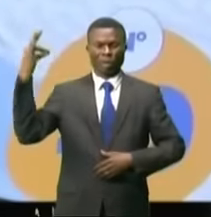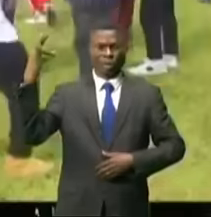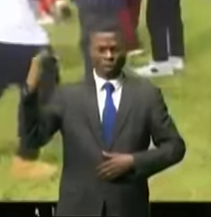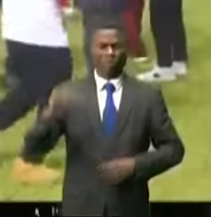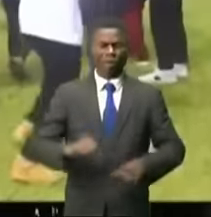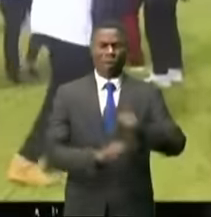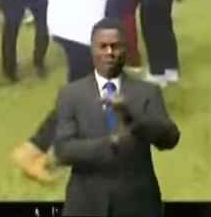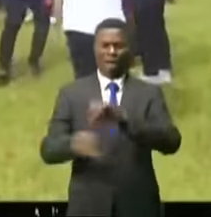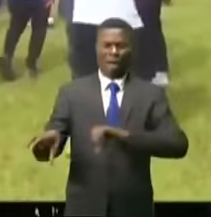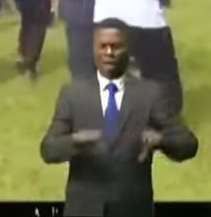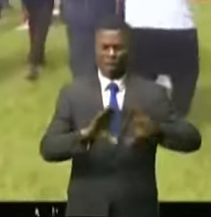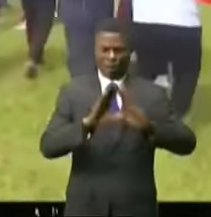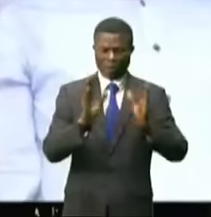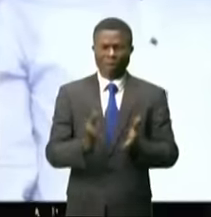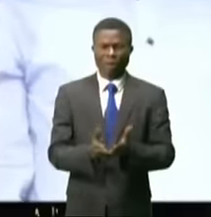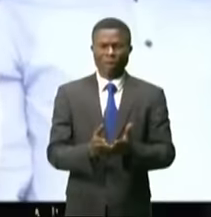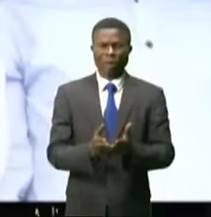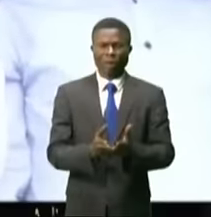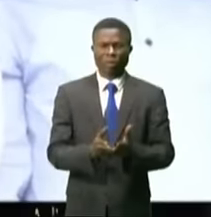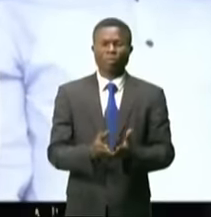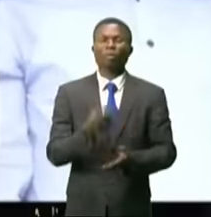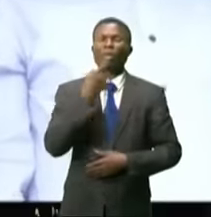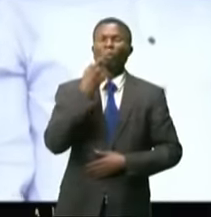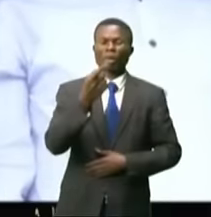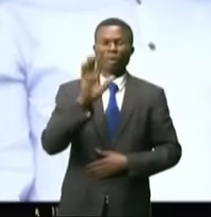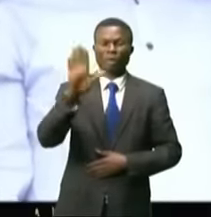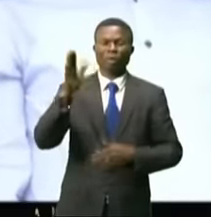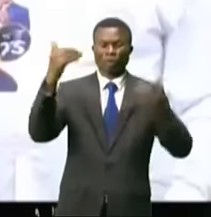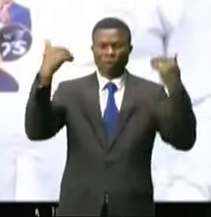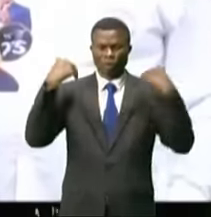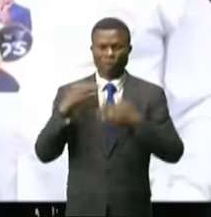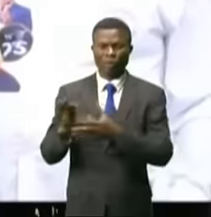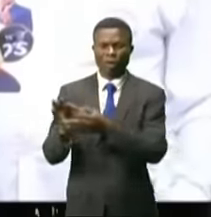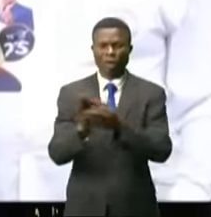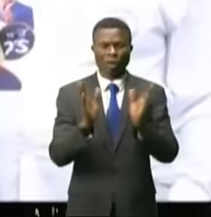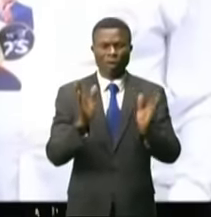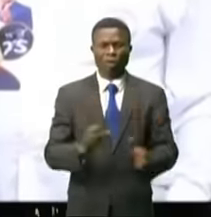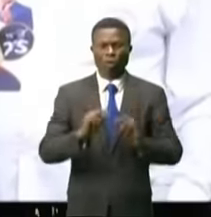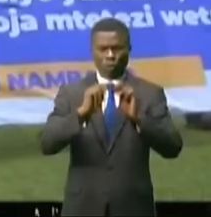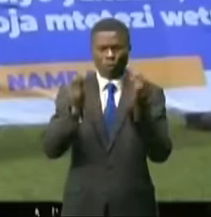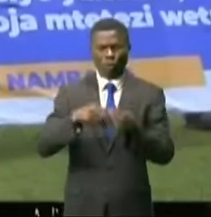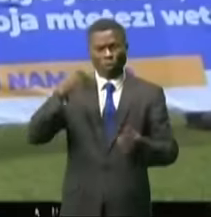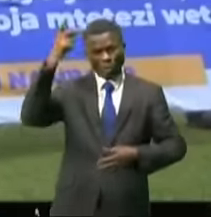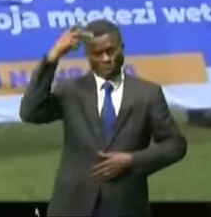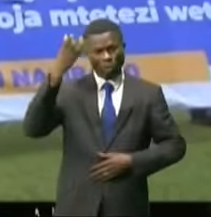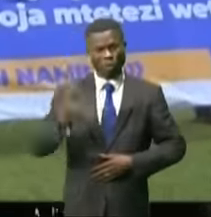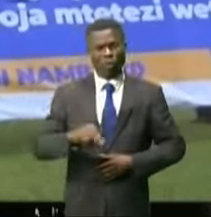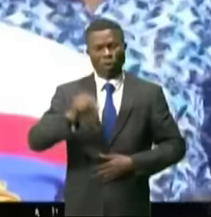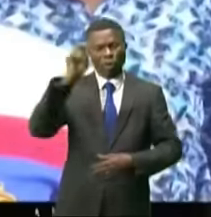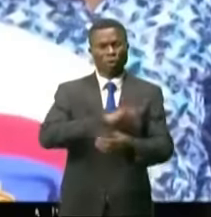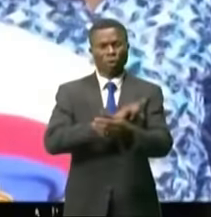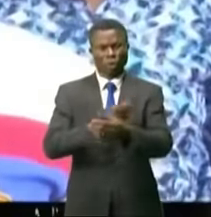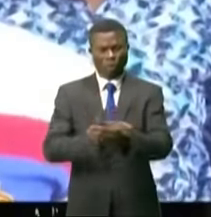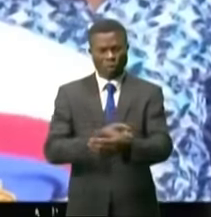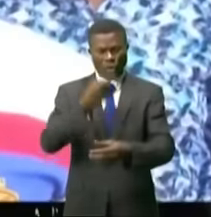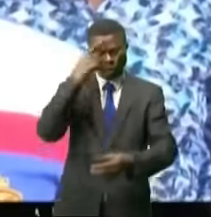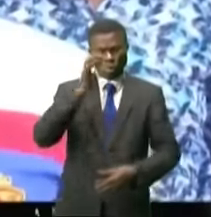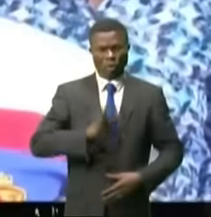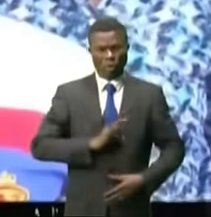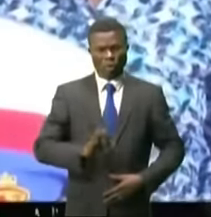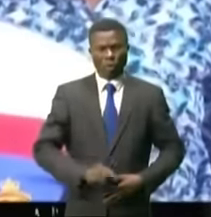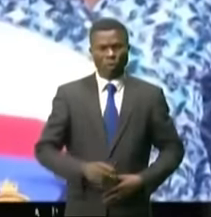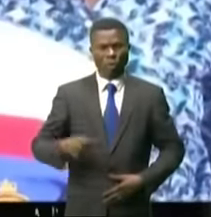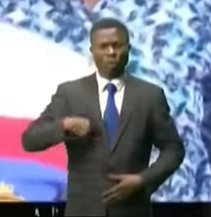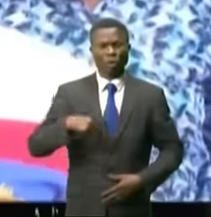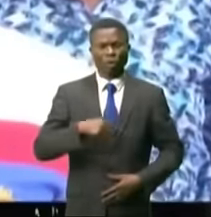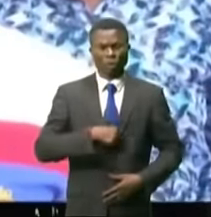accompagner ses actions sur le terrain, a révélé Josué Igana Mobile, coordonnateur national de la dite plateforme Nord Kivu pour Fachi. Nous, étant jeunes, nous